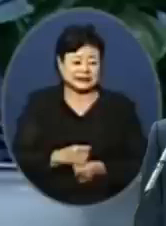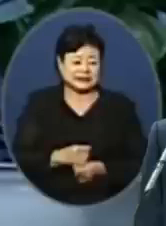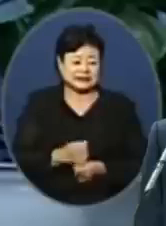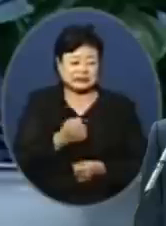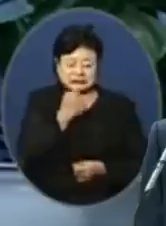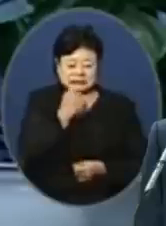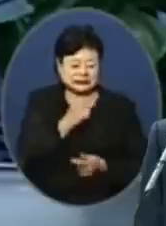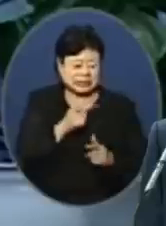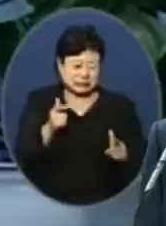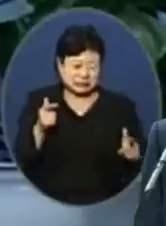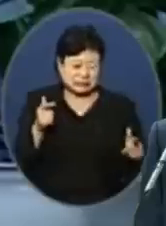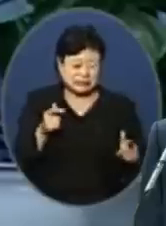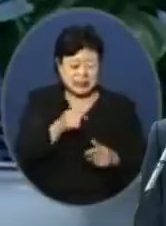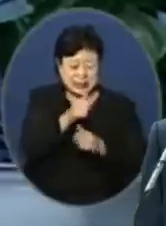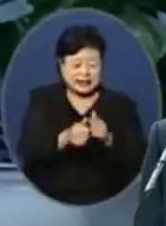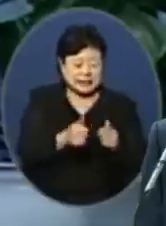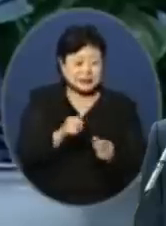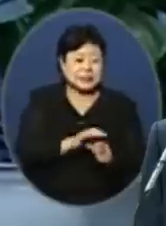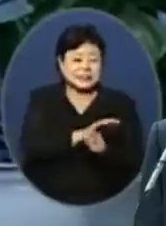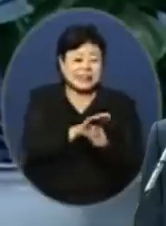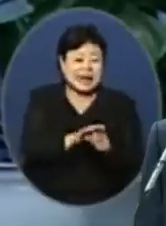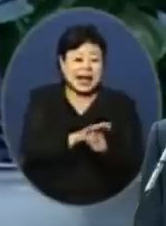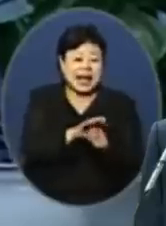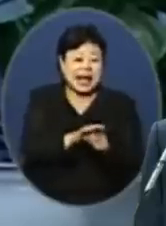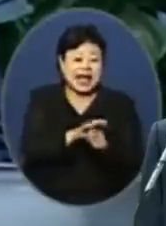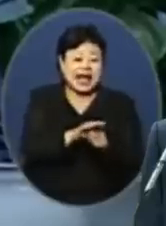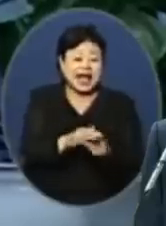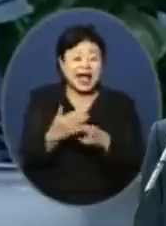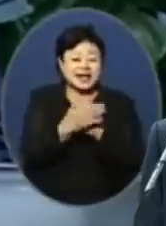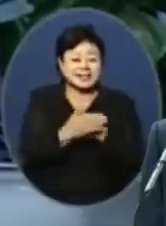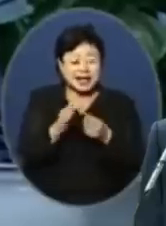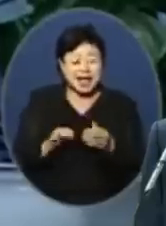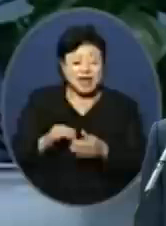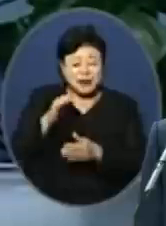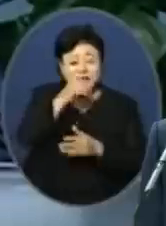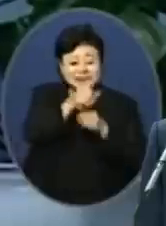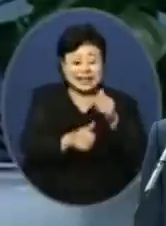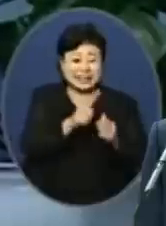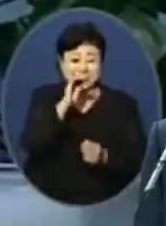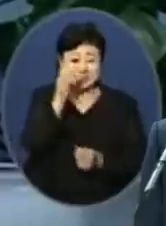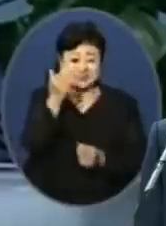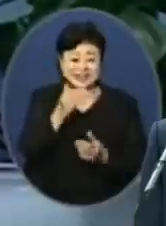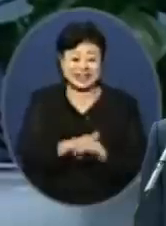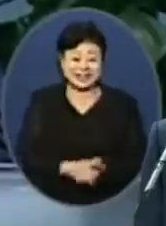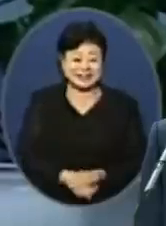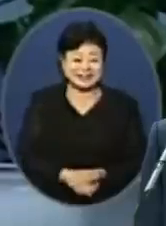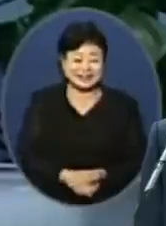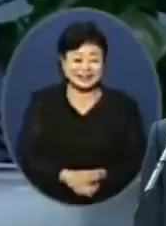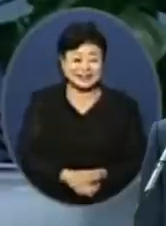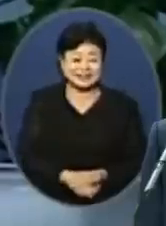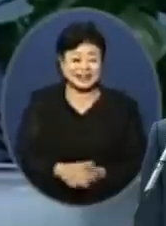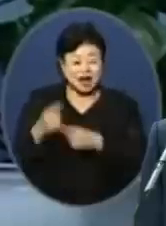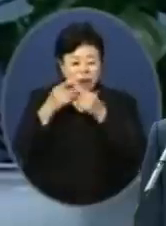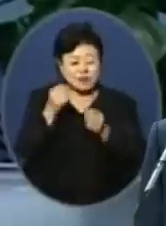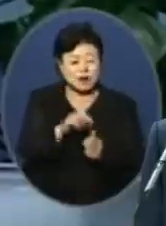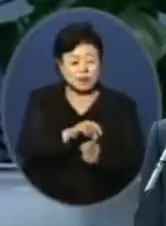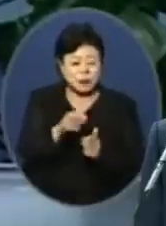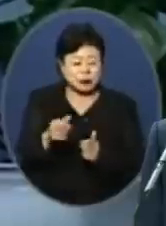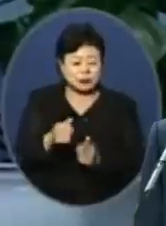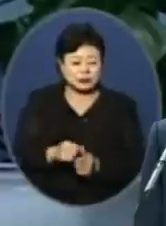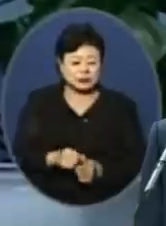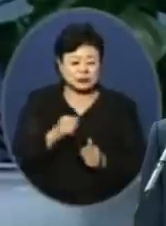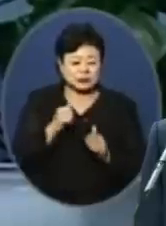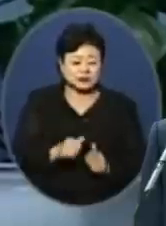무서운 하나님 아니신 것입니다. 하나님은 사랑과 은혜가 넘치는 하나님이신 것입니다. 허물을 벗겨 정죄하지